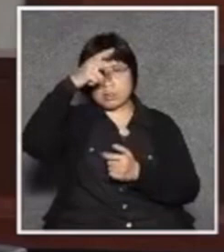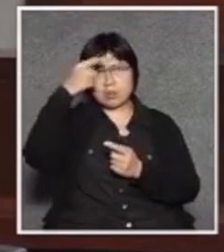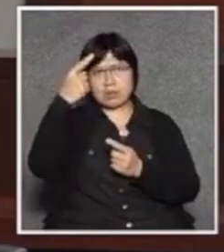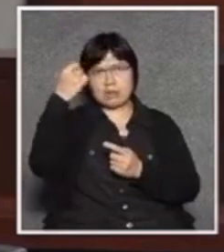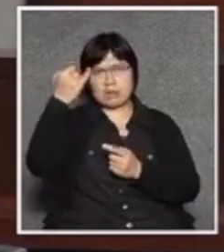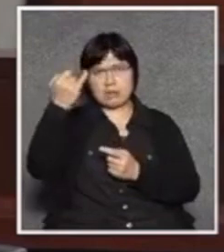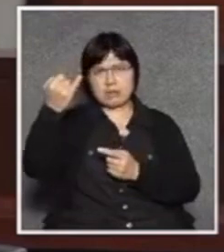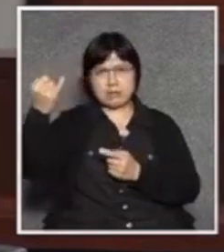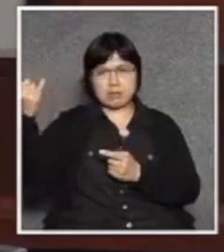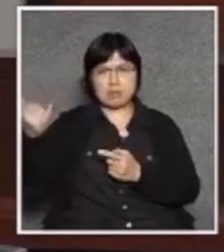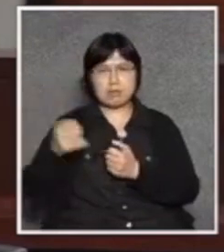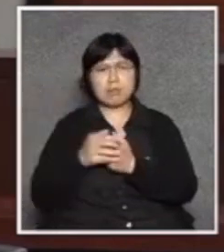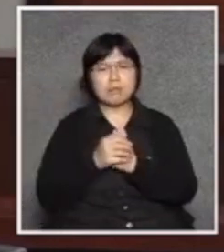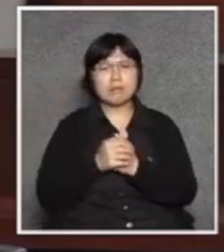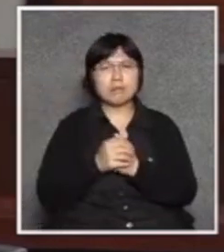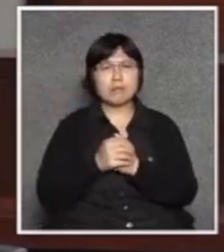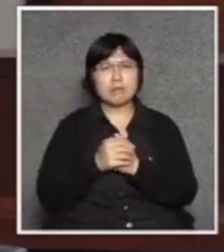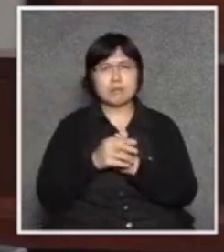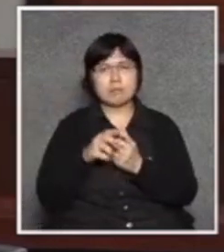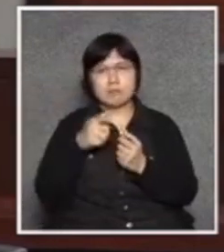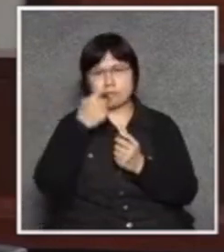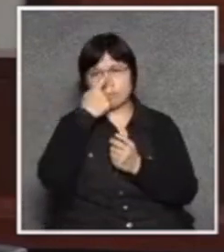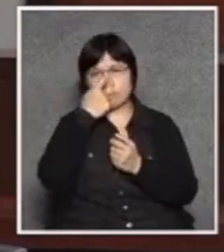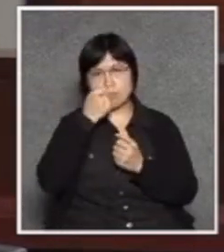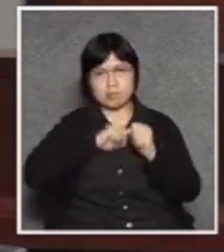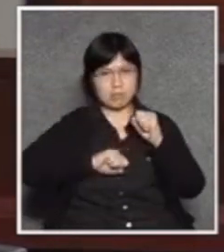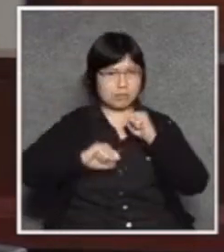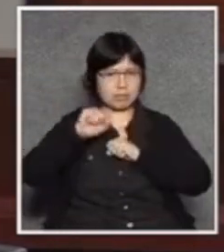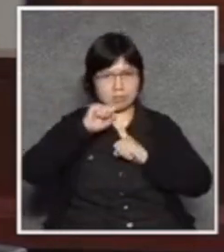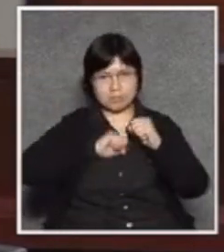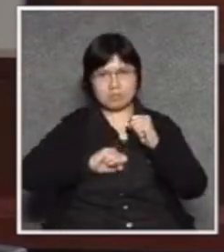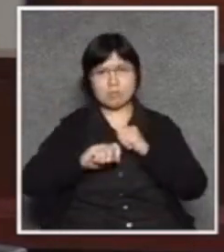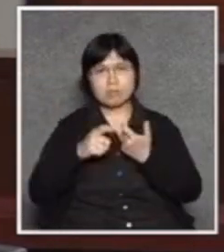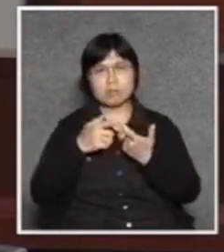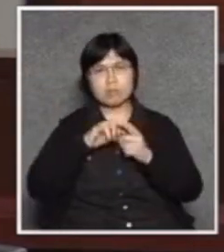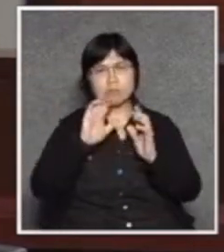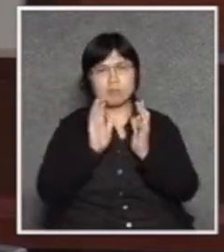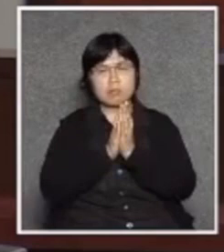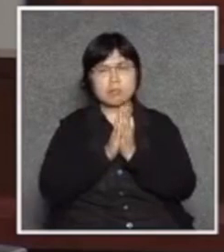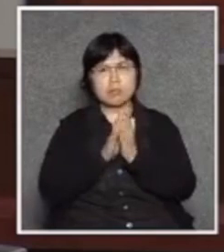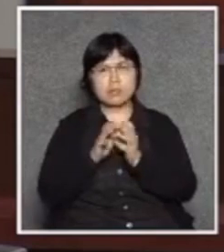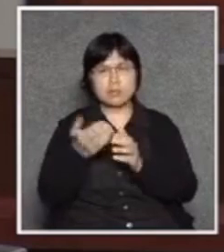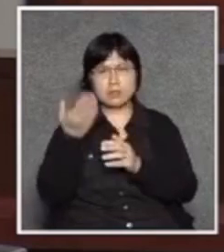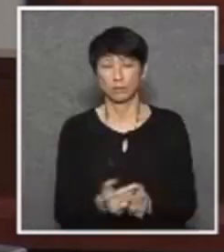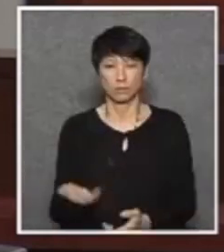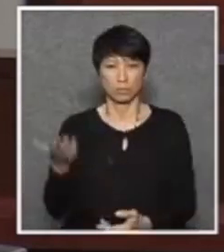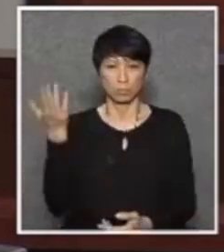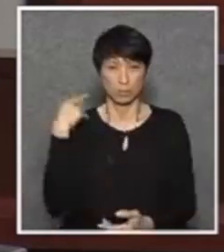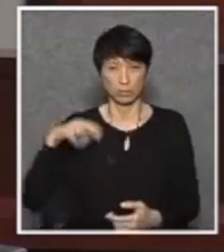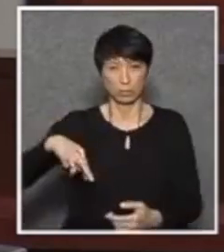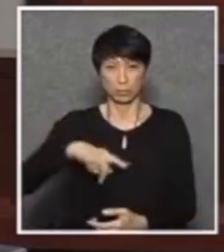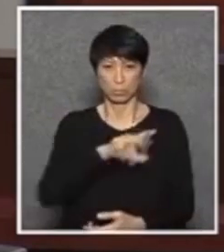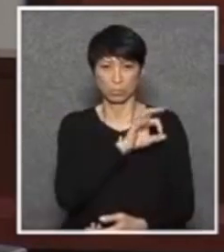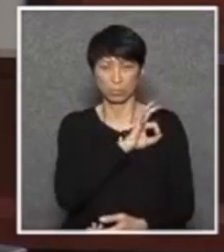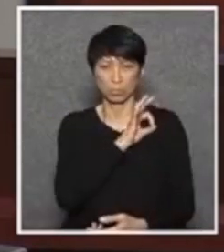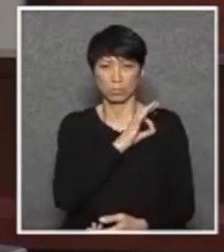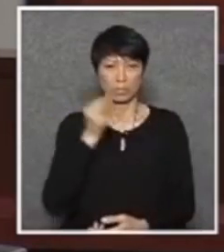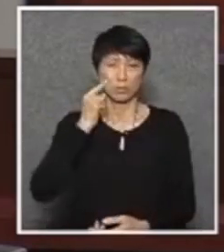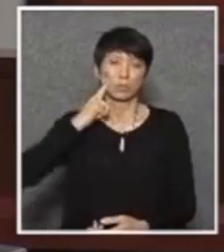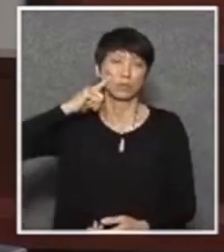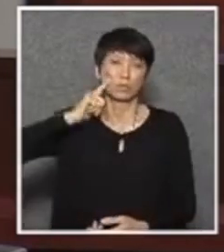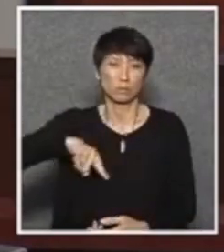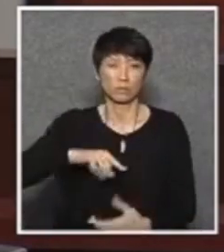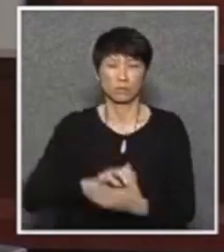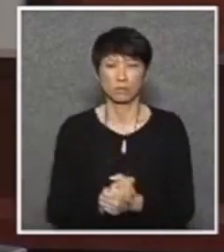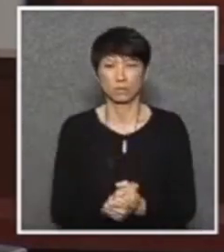堪？梁振英的行徑令到一眾前朝的行政會議成員蒙羞，很多人都